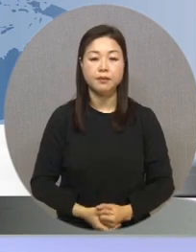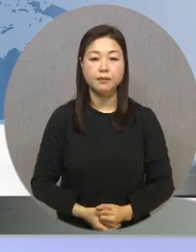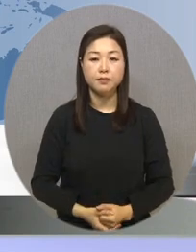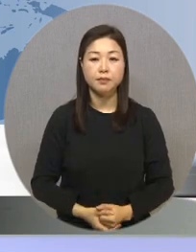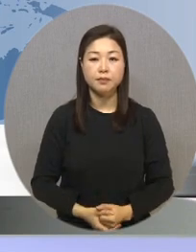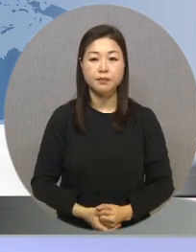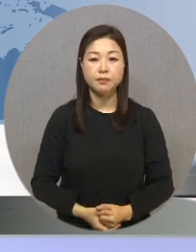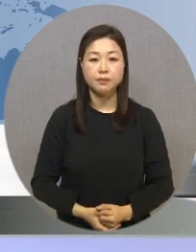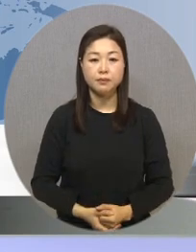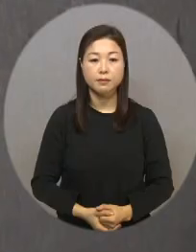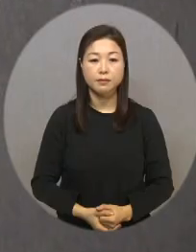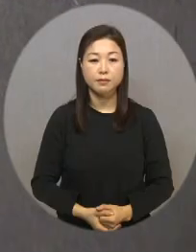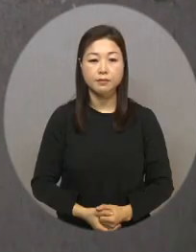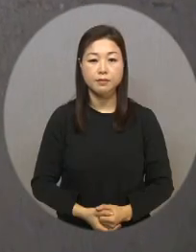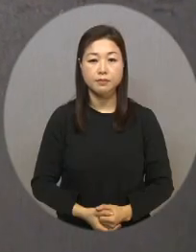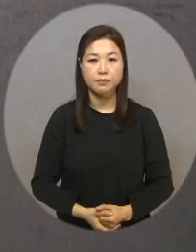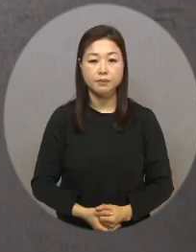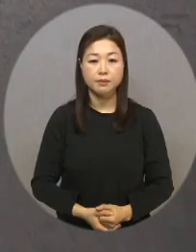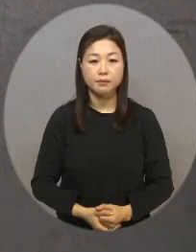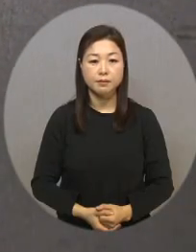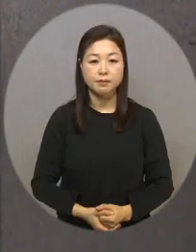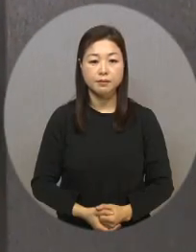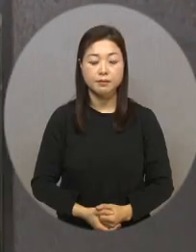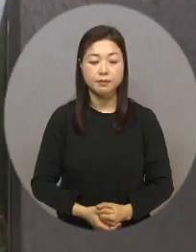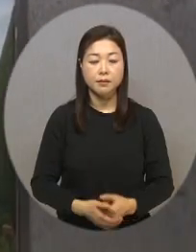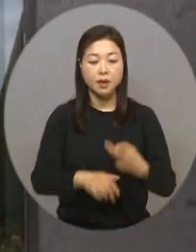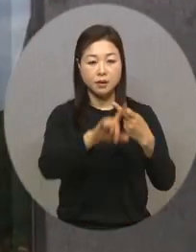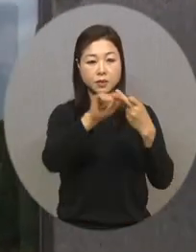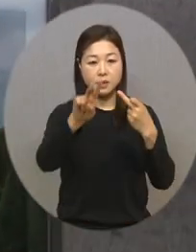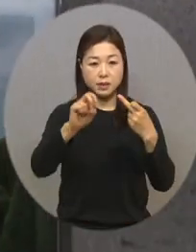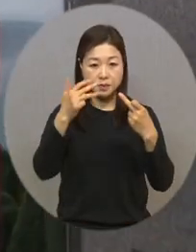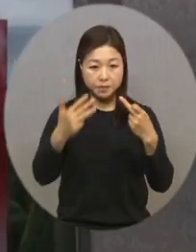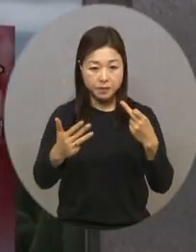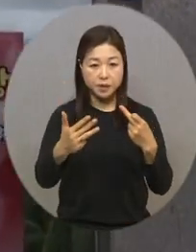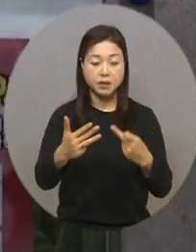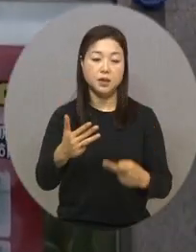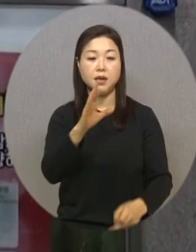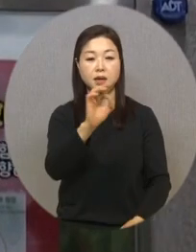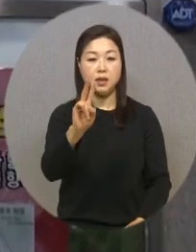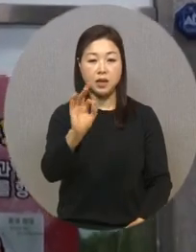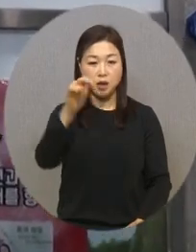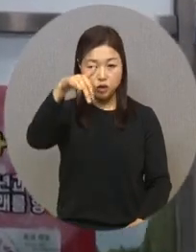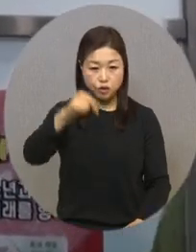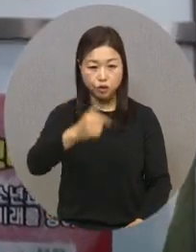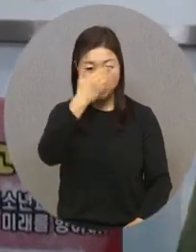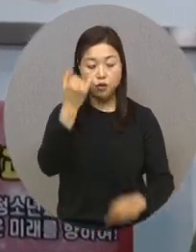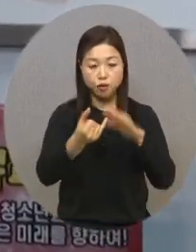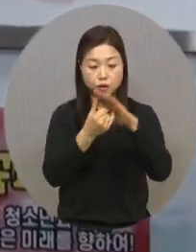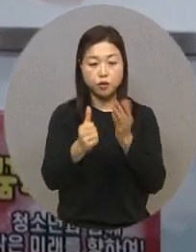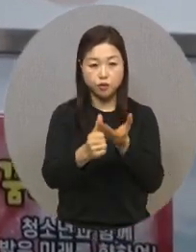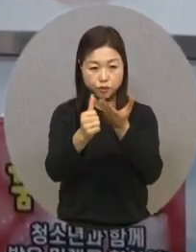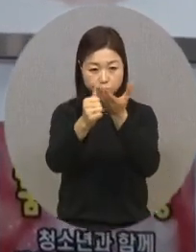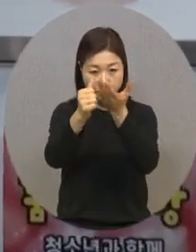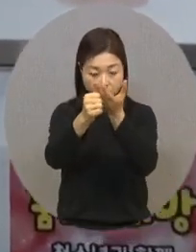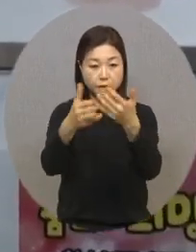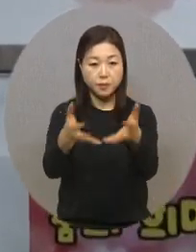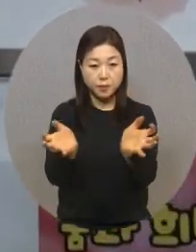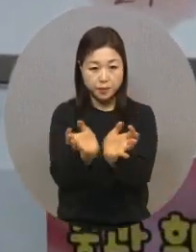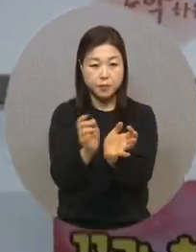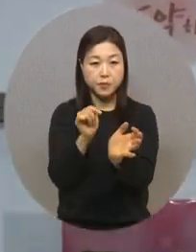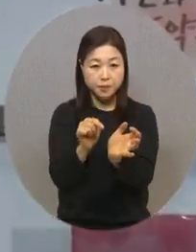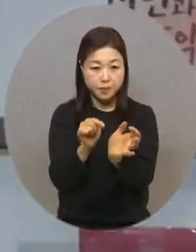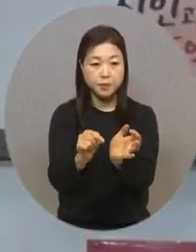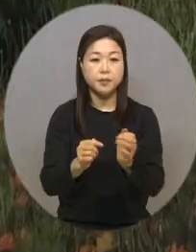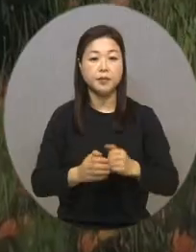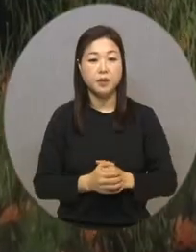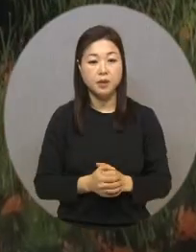기자입니다. 지난 28일 양주시 청소년 육성의 다목적실에서는 한국 청소년 육성의 양주시